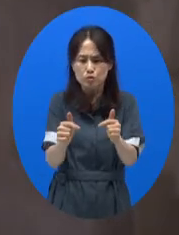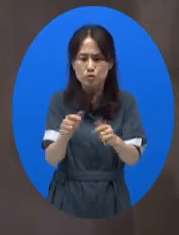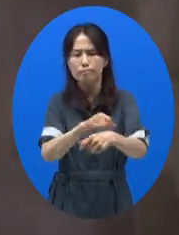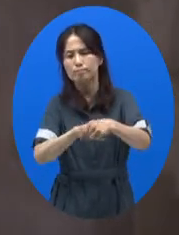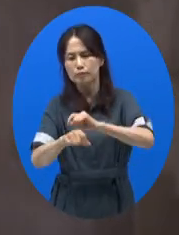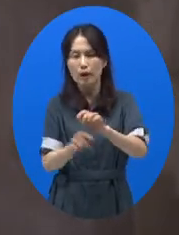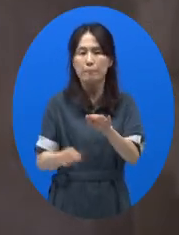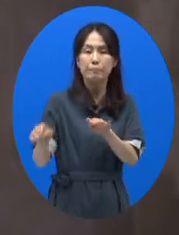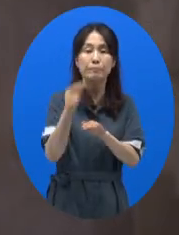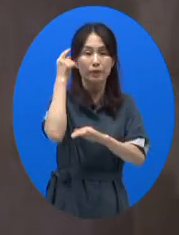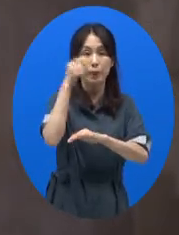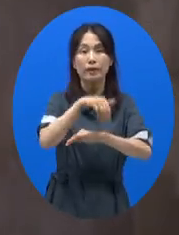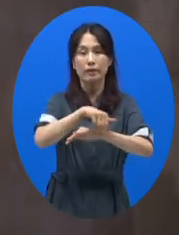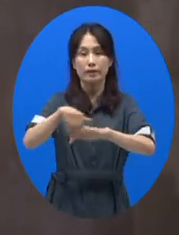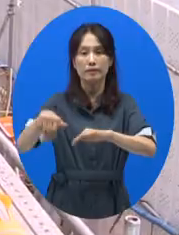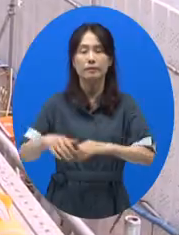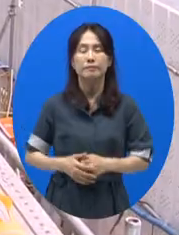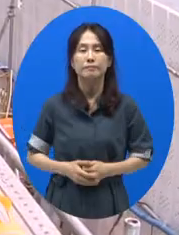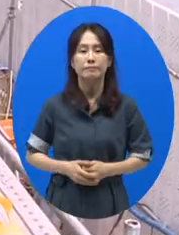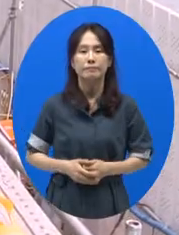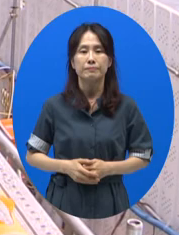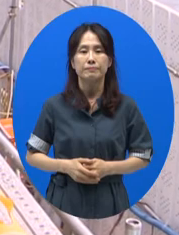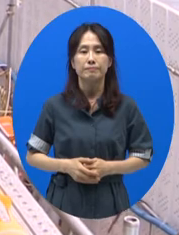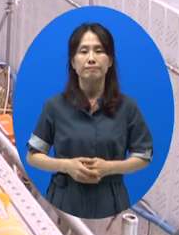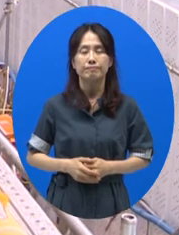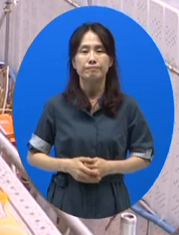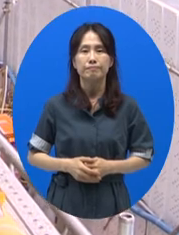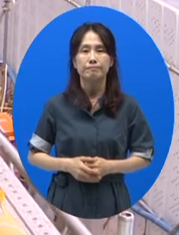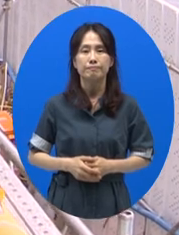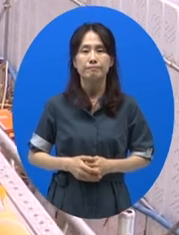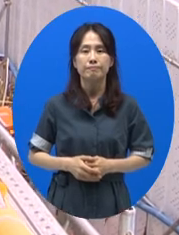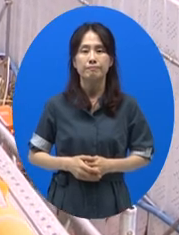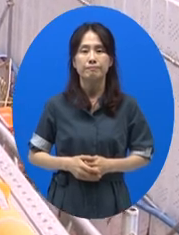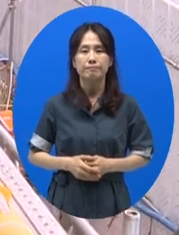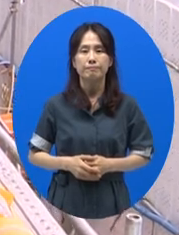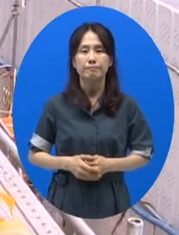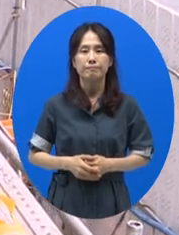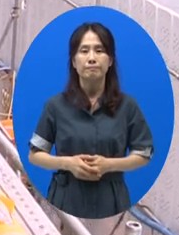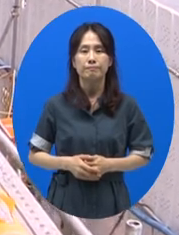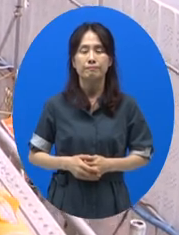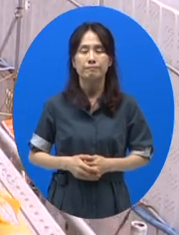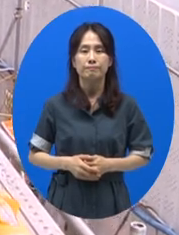적극적으로 앞장서 나갈 계획입니다. 경기GTV 서문영입니다.